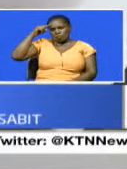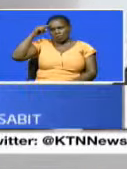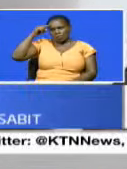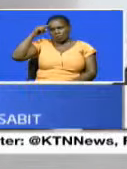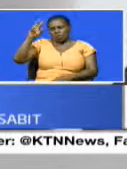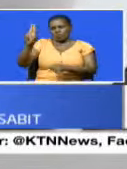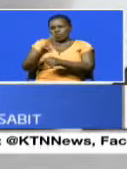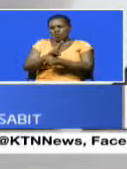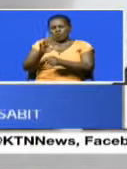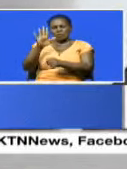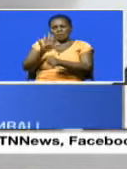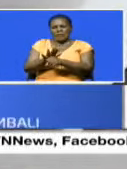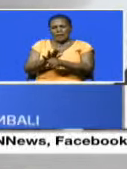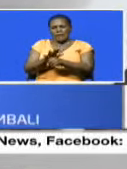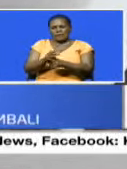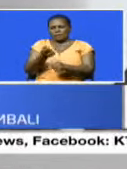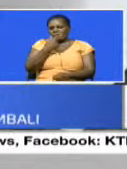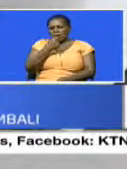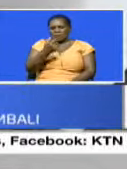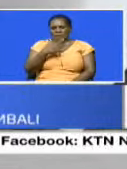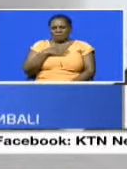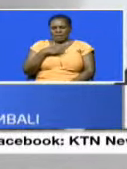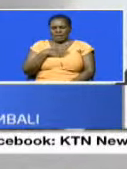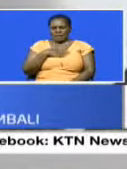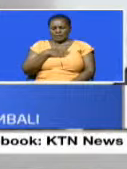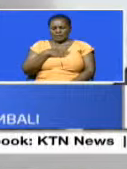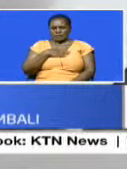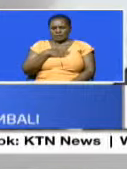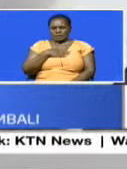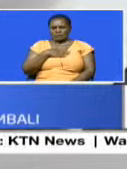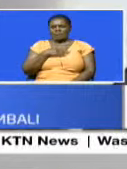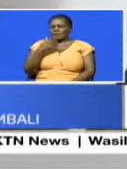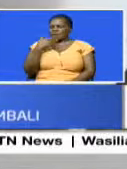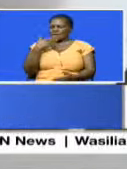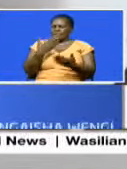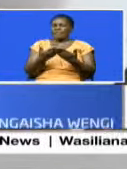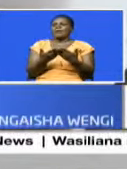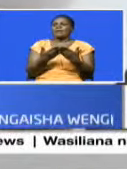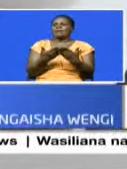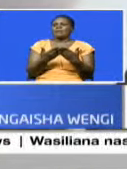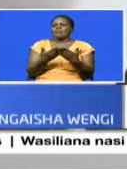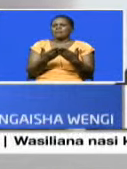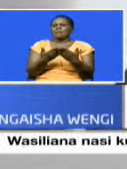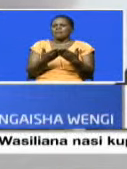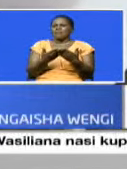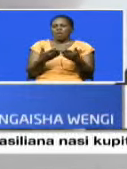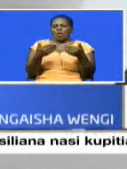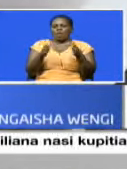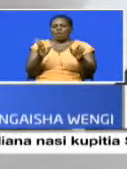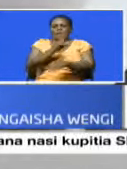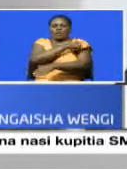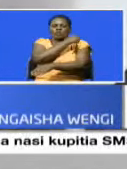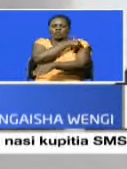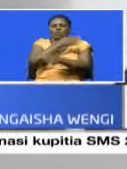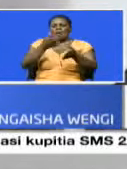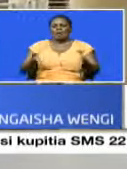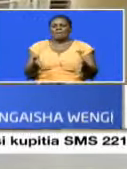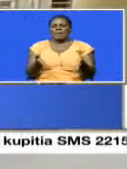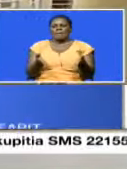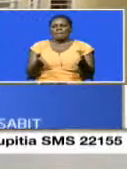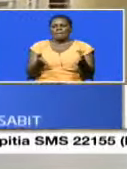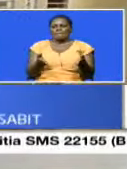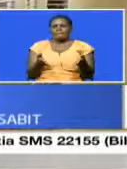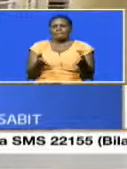matumizi mengi naenda kwa matibabu yangu. Kwa hivyo nashukuru kufunguliwa hapa